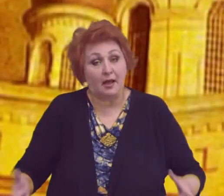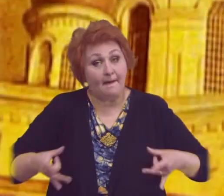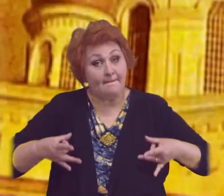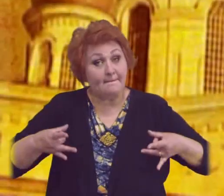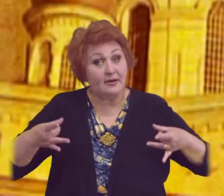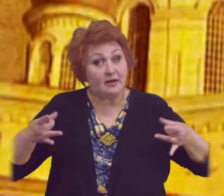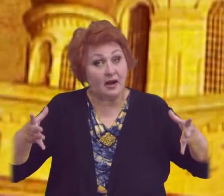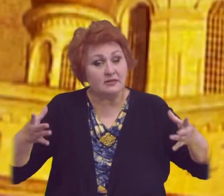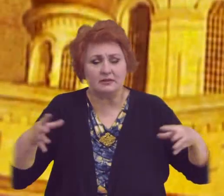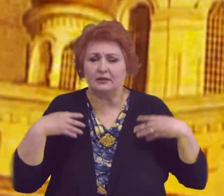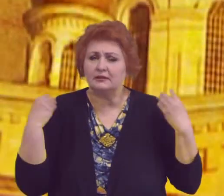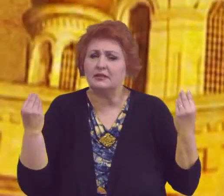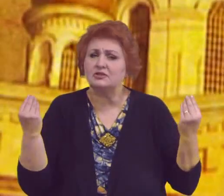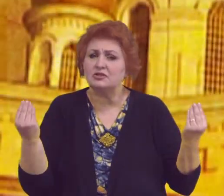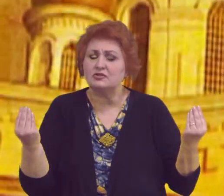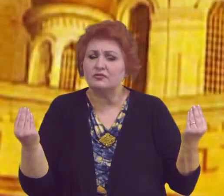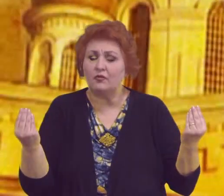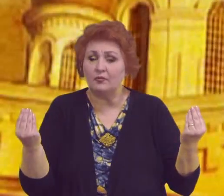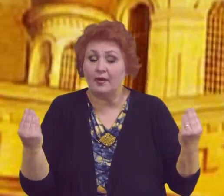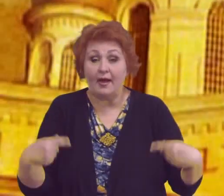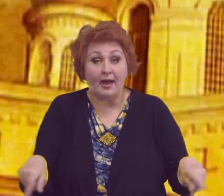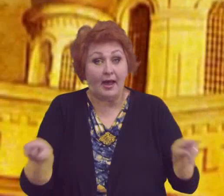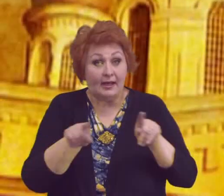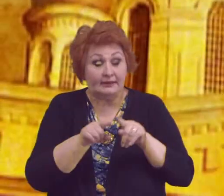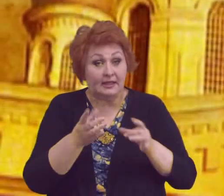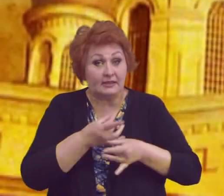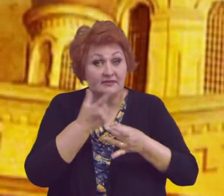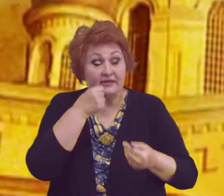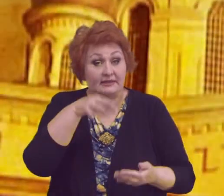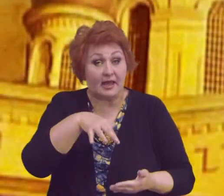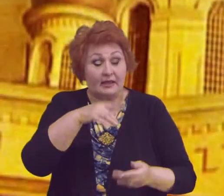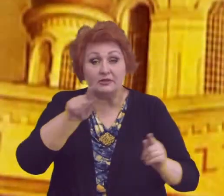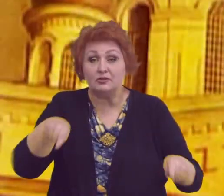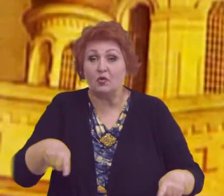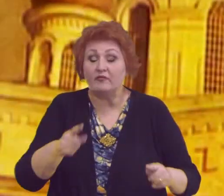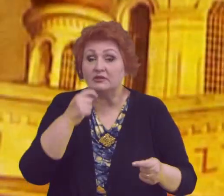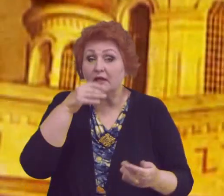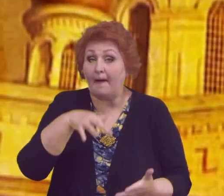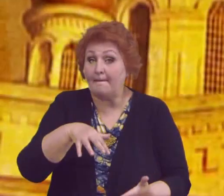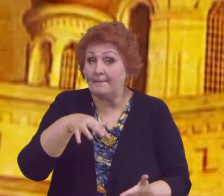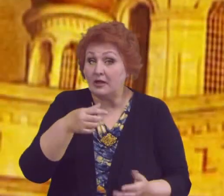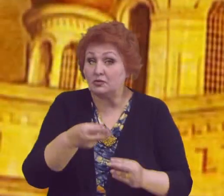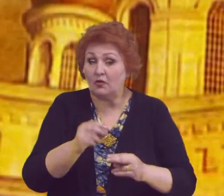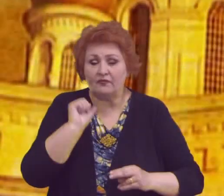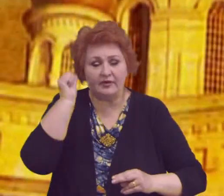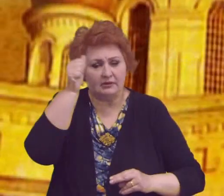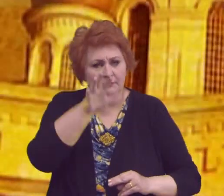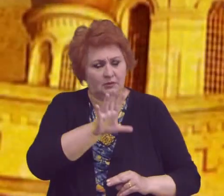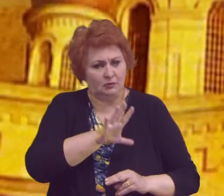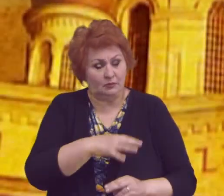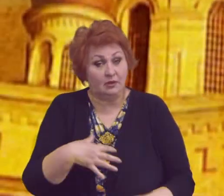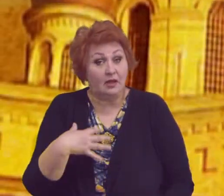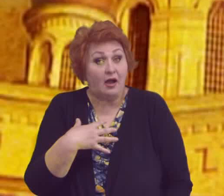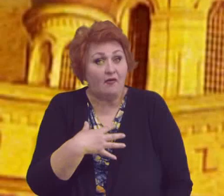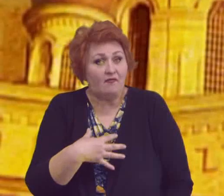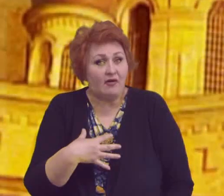Праздник праздников и торжество из торжеств. Так именуют светлое Христово воскресение, Пасху. В этом году она была